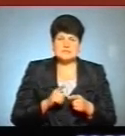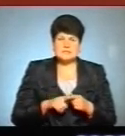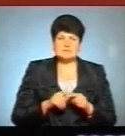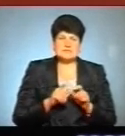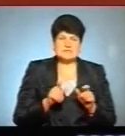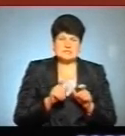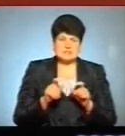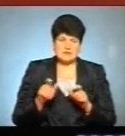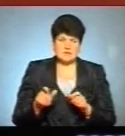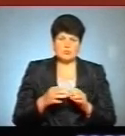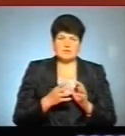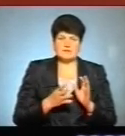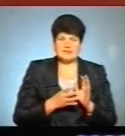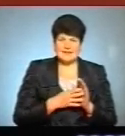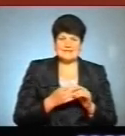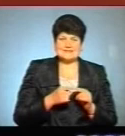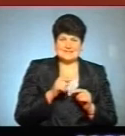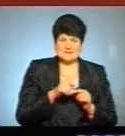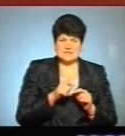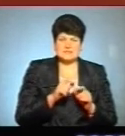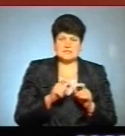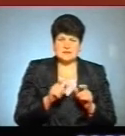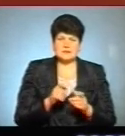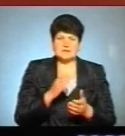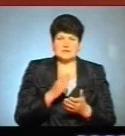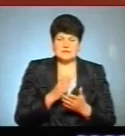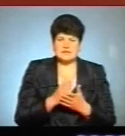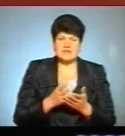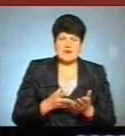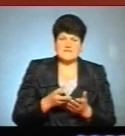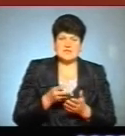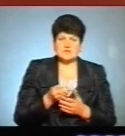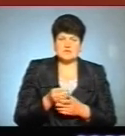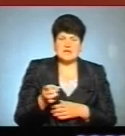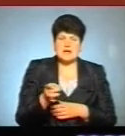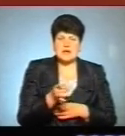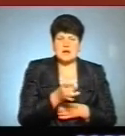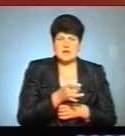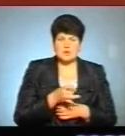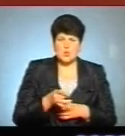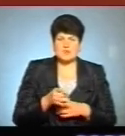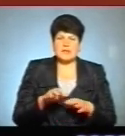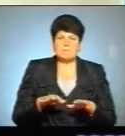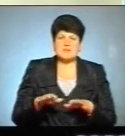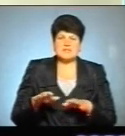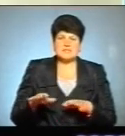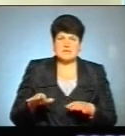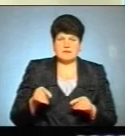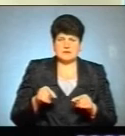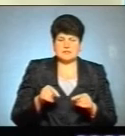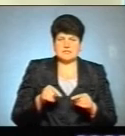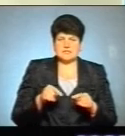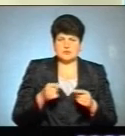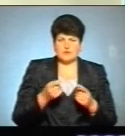бо 19 стаціонарних закладів в області перебувають на фінансуванні районних чи місцевих засновників,